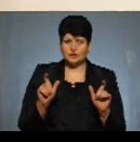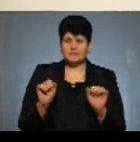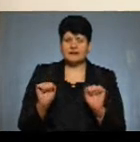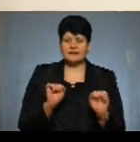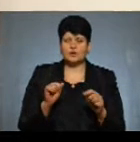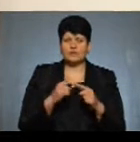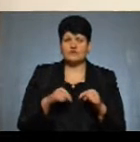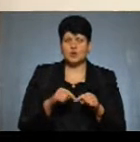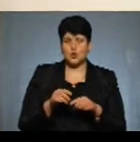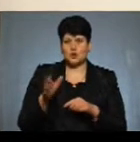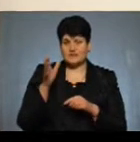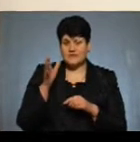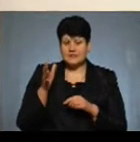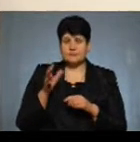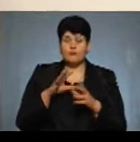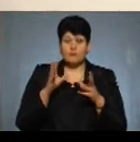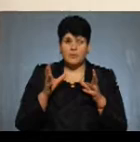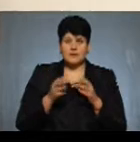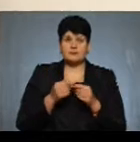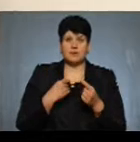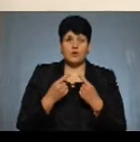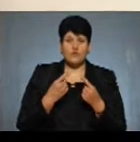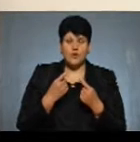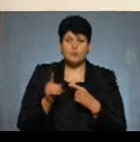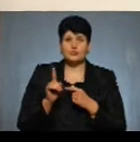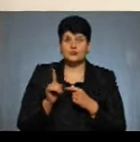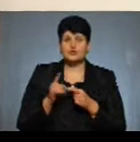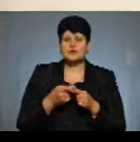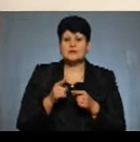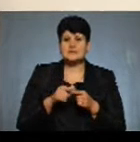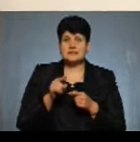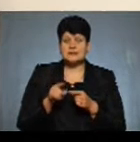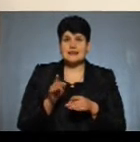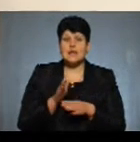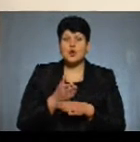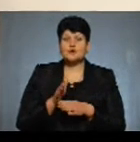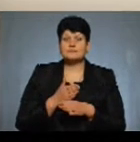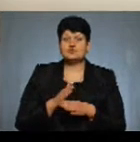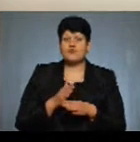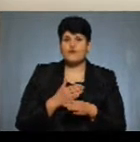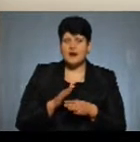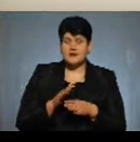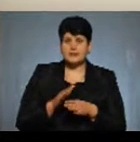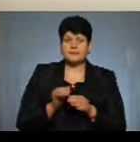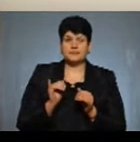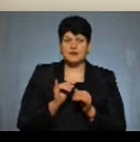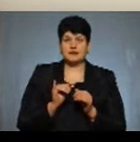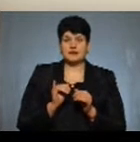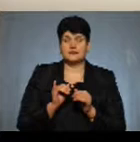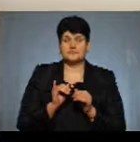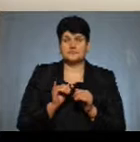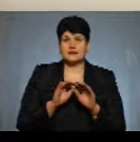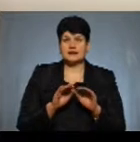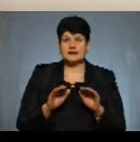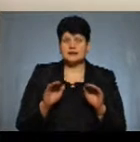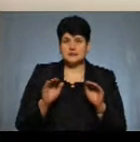відповідно керівником відділу освіти. Тобто, в принципі, ми говоримо, що це свого роду є розмежування, і таким чином все ж